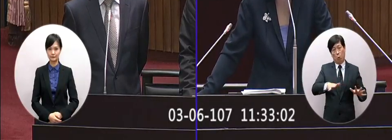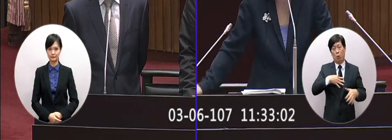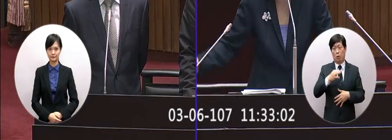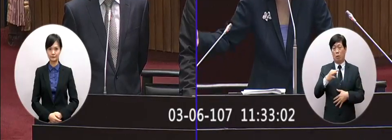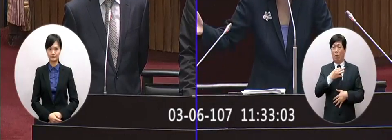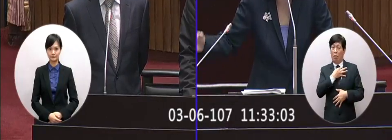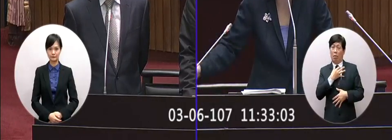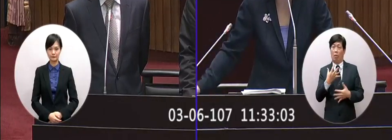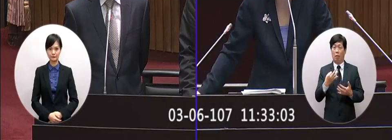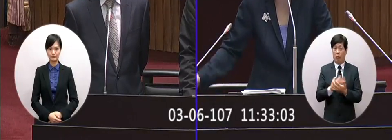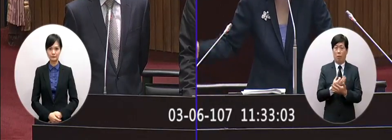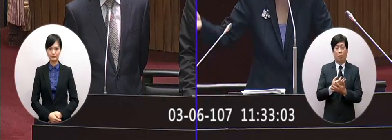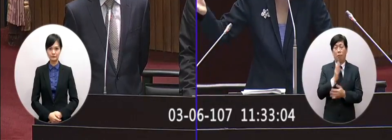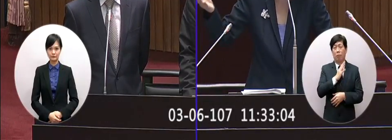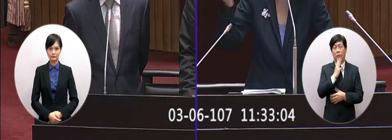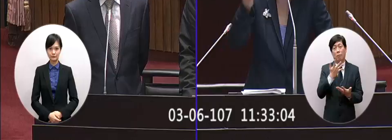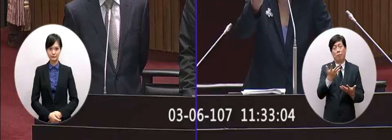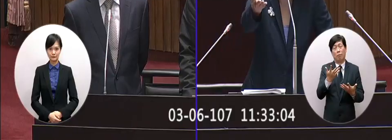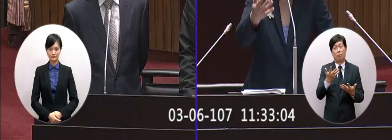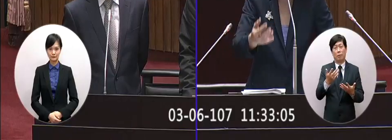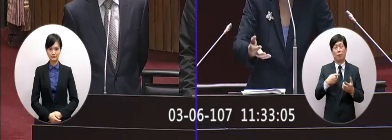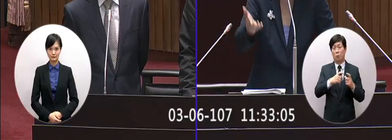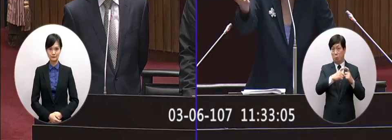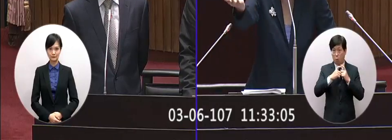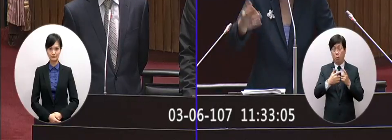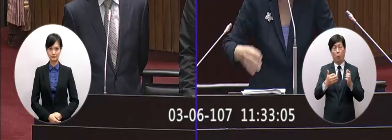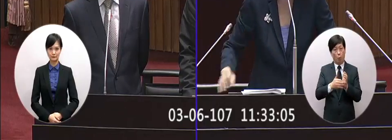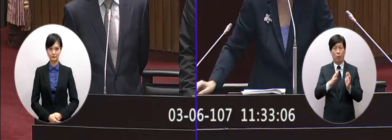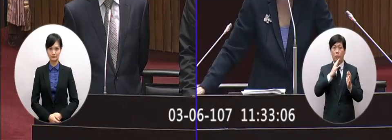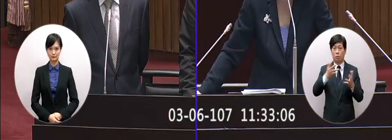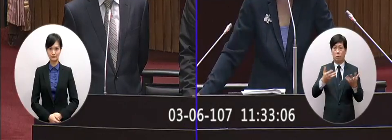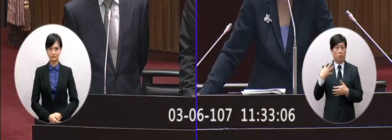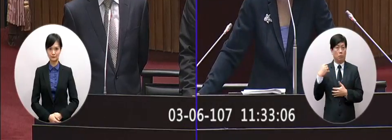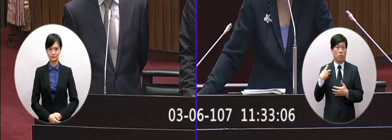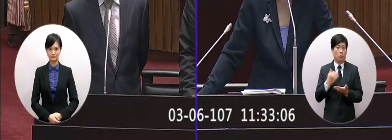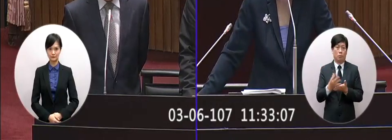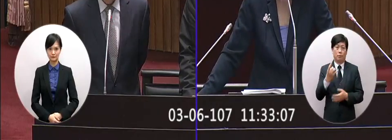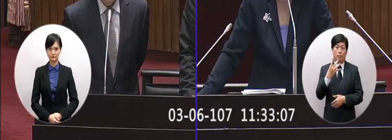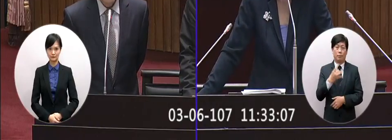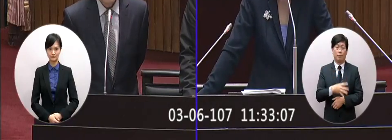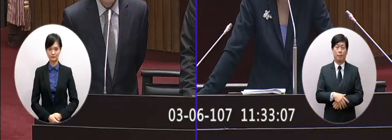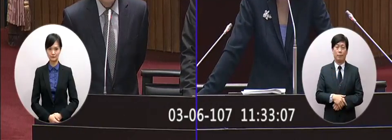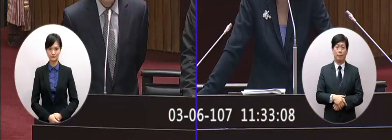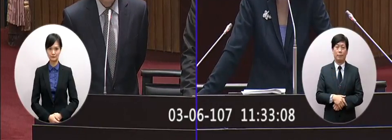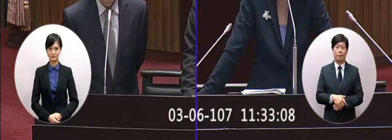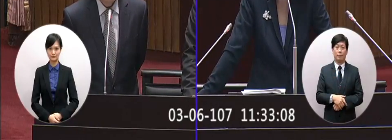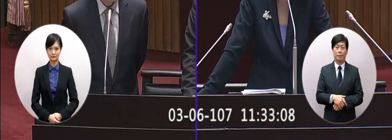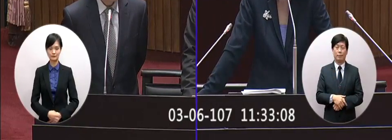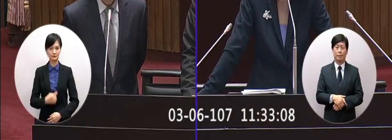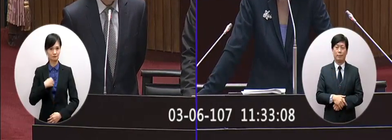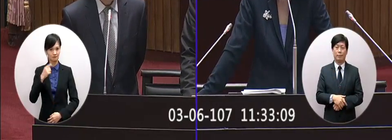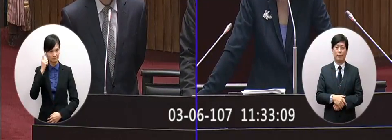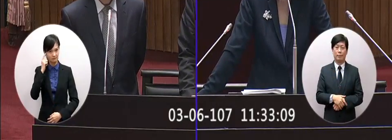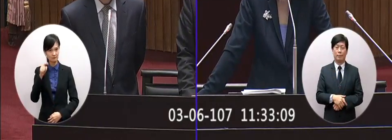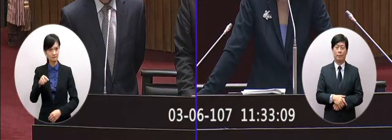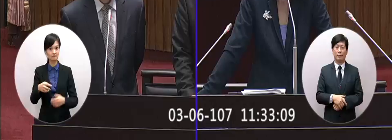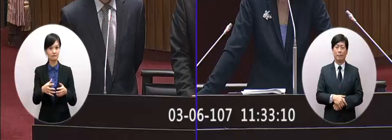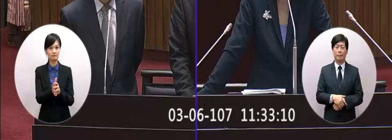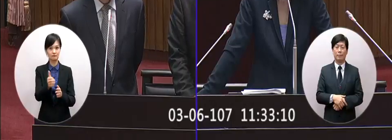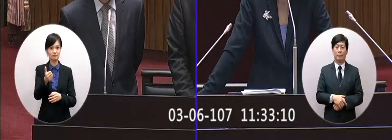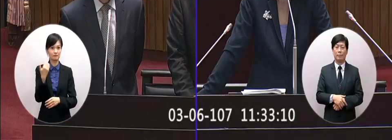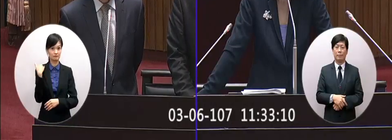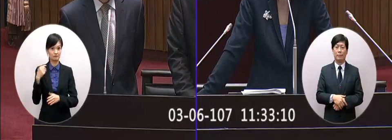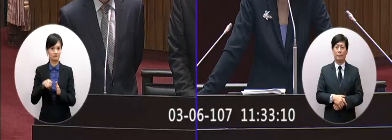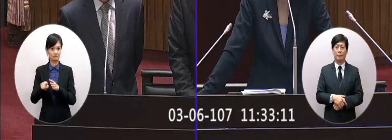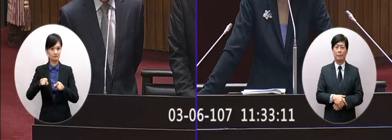财政不佳什么都是泡汤，那这样你也回应了问题，可是你事情也没有做到啊。 我想这个部长有上次在